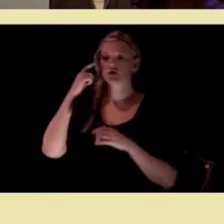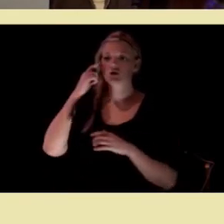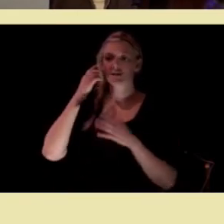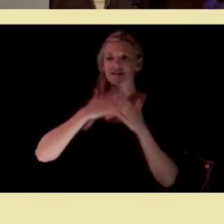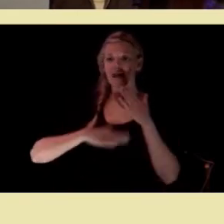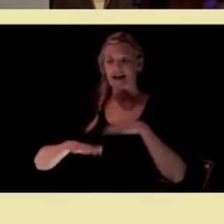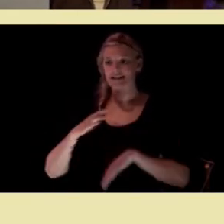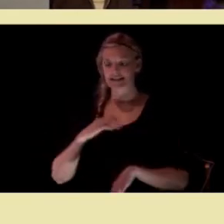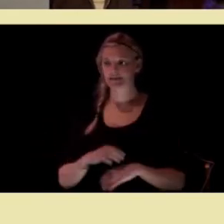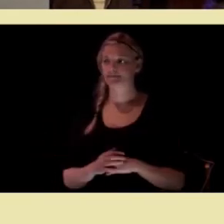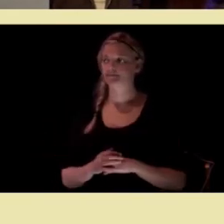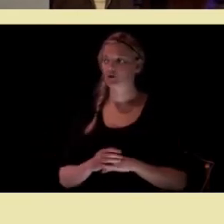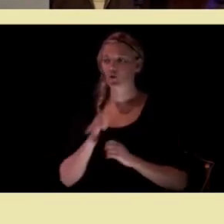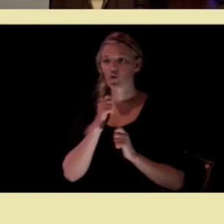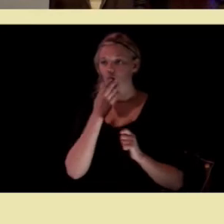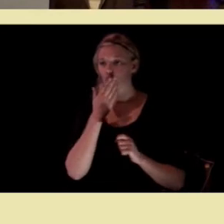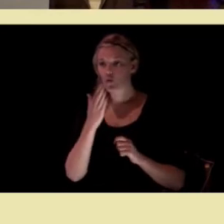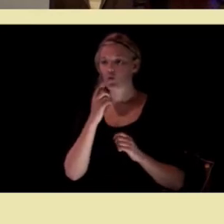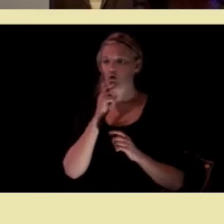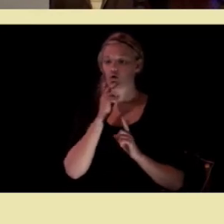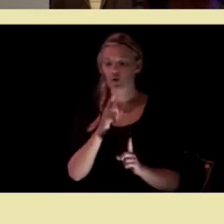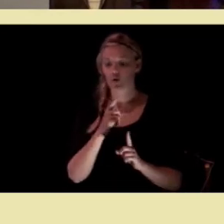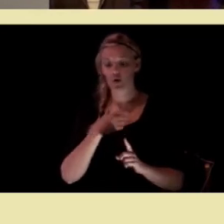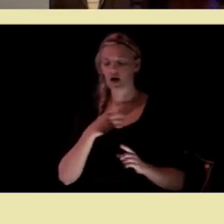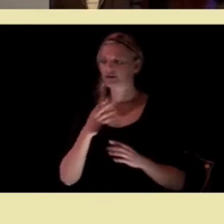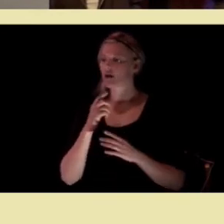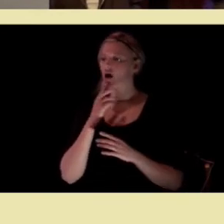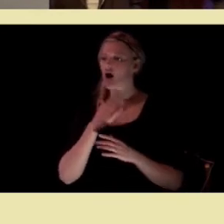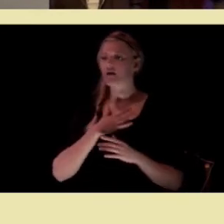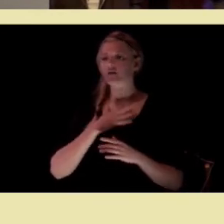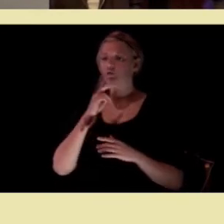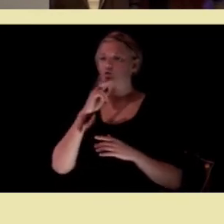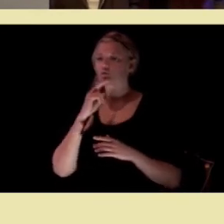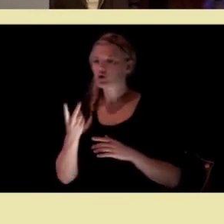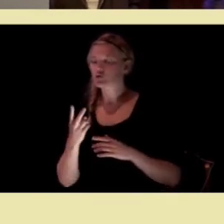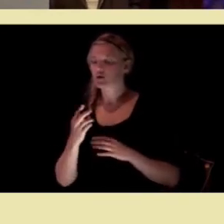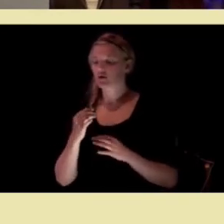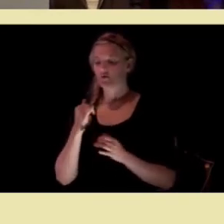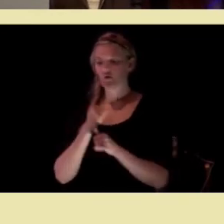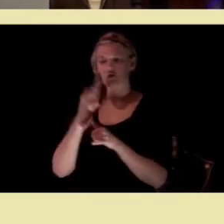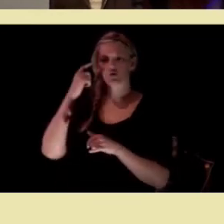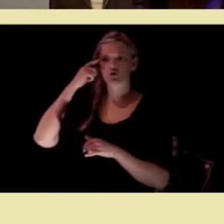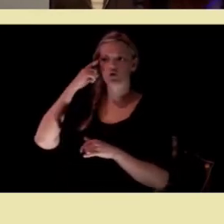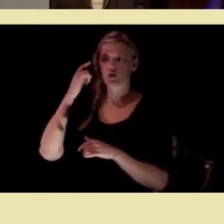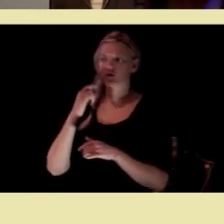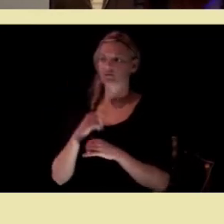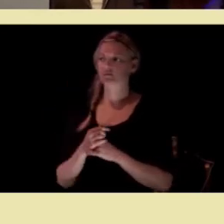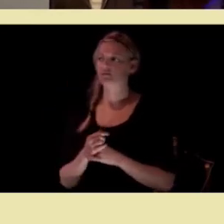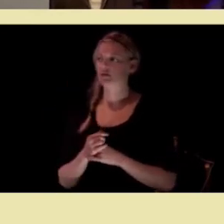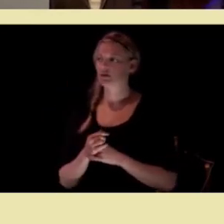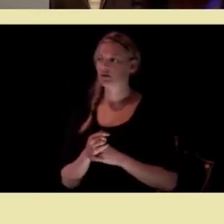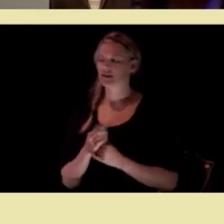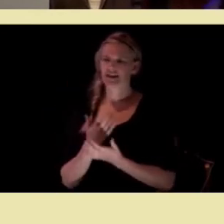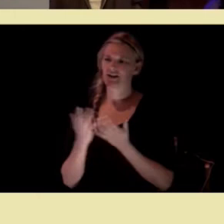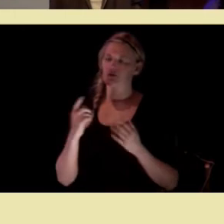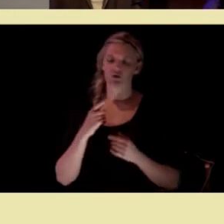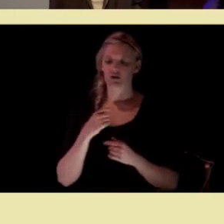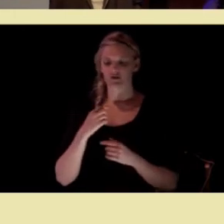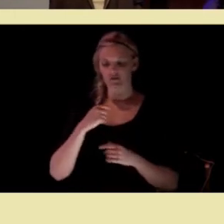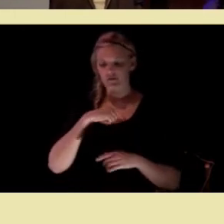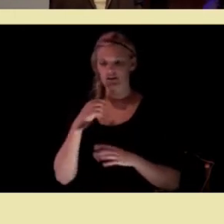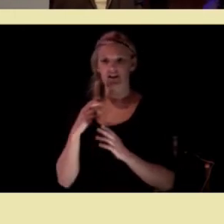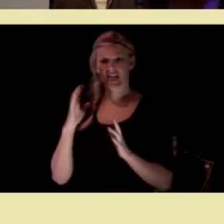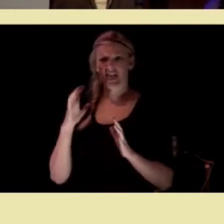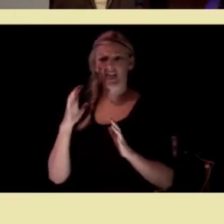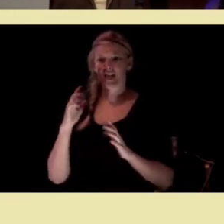en del sånn gode råd da. Og det var utrolig kult, for han stilte noen spørsmål for å forstå da. Ikke for å sette oss i en litt sånn kinkig posisjon, men